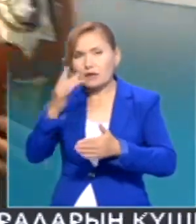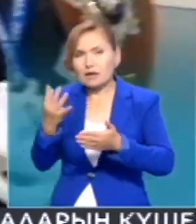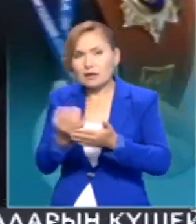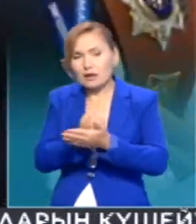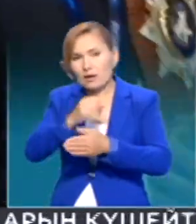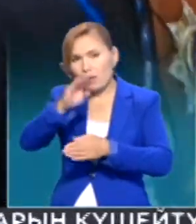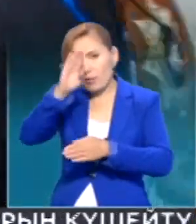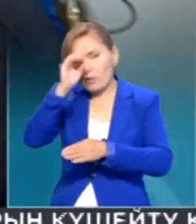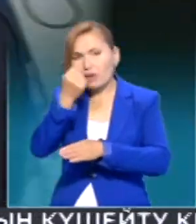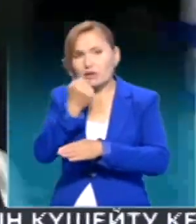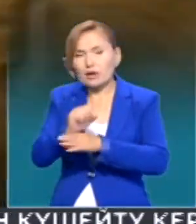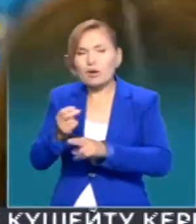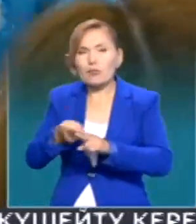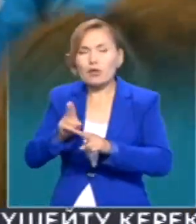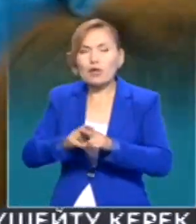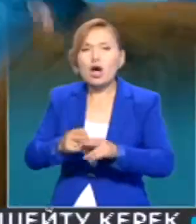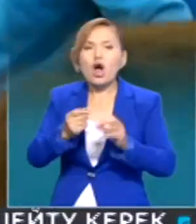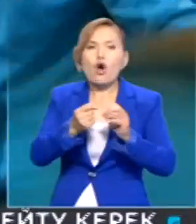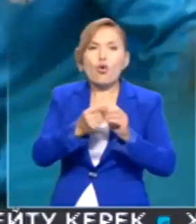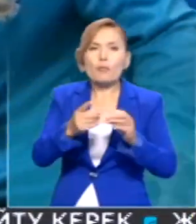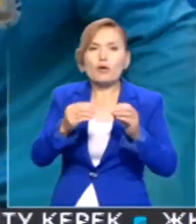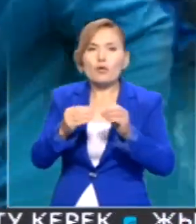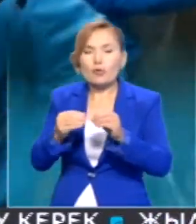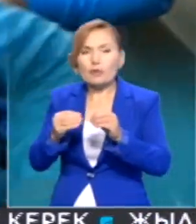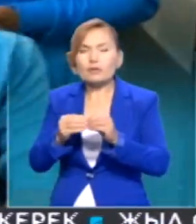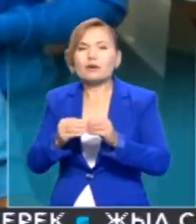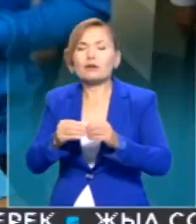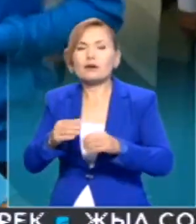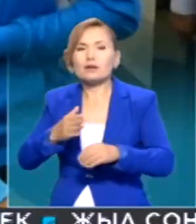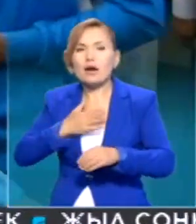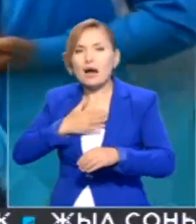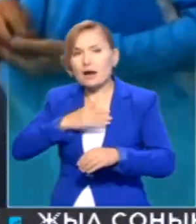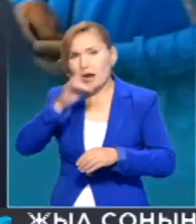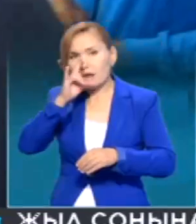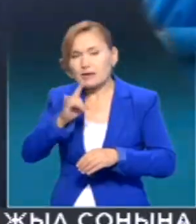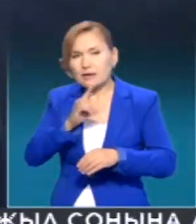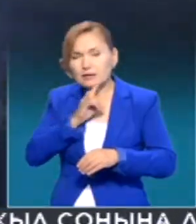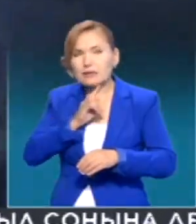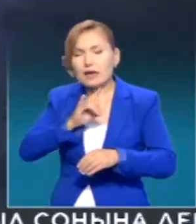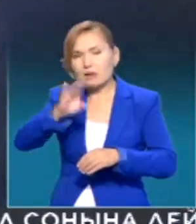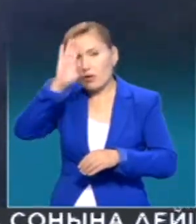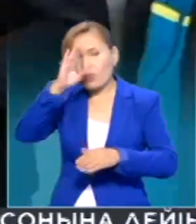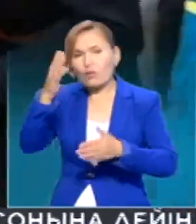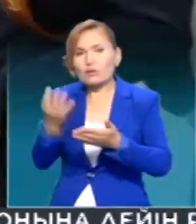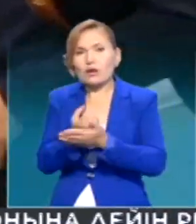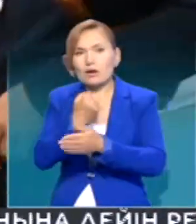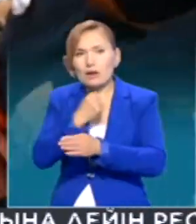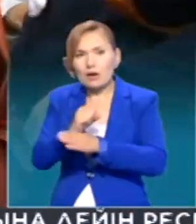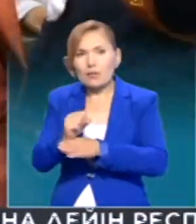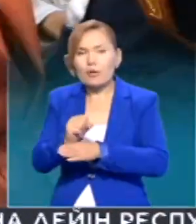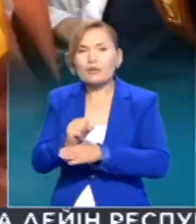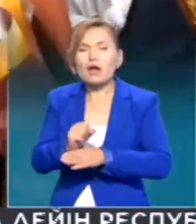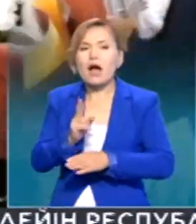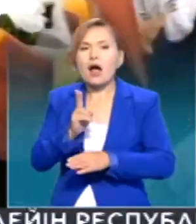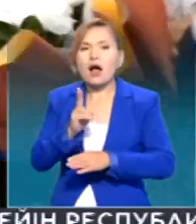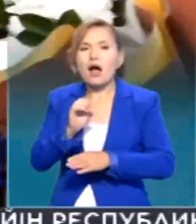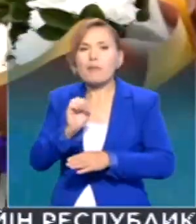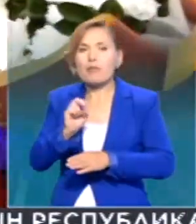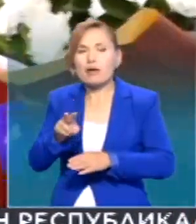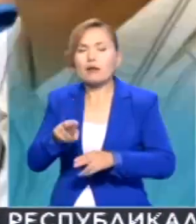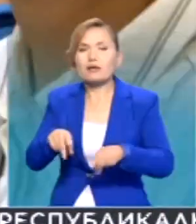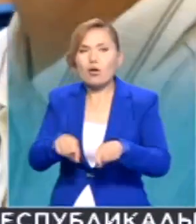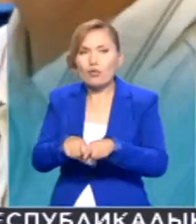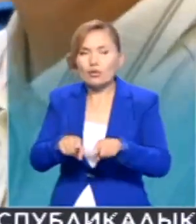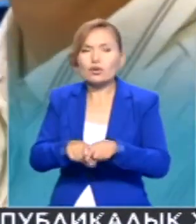Өзара белдесуде отандасымыз 11-10 есебімен жеңіске жетті, ал екінші чемпионымыз Камил Круглиев сенімді